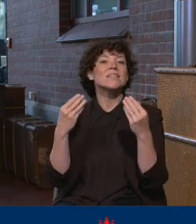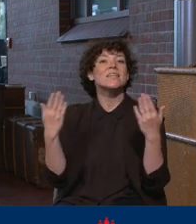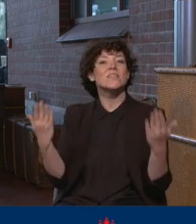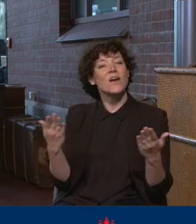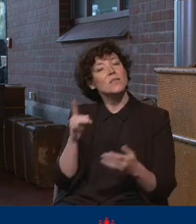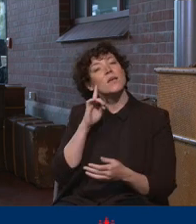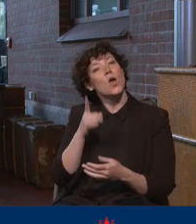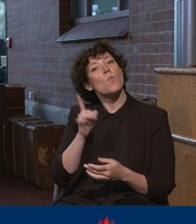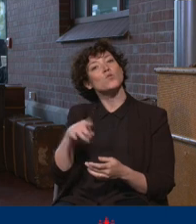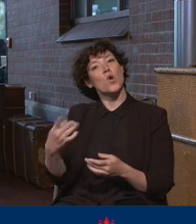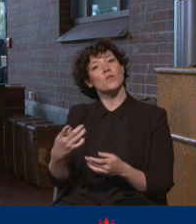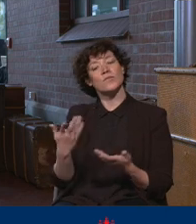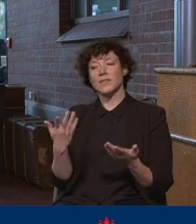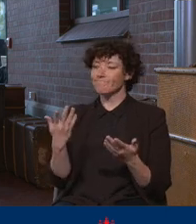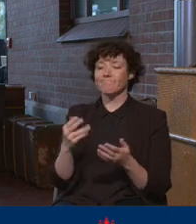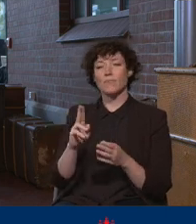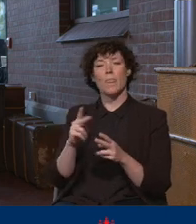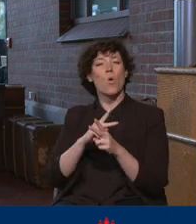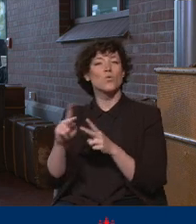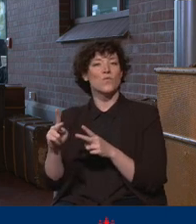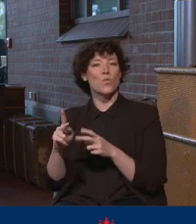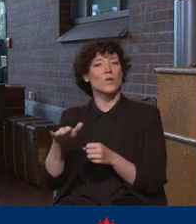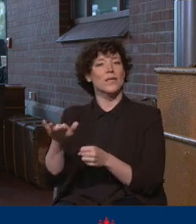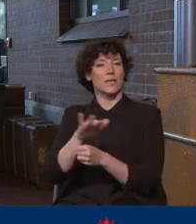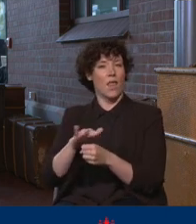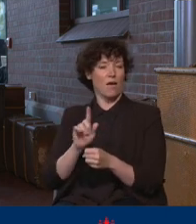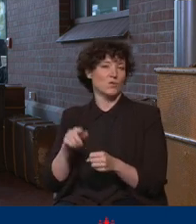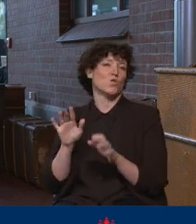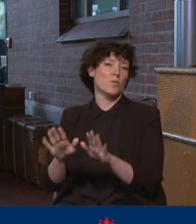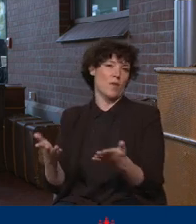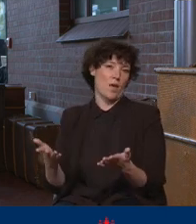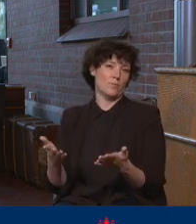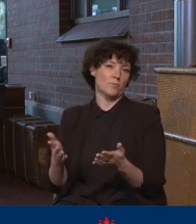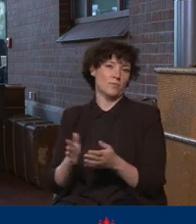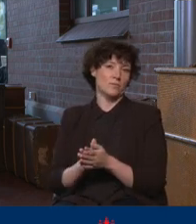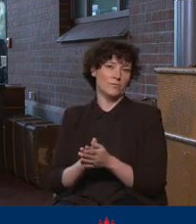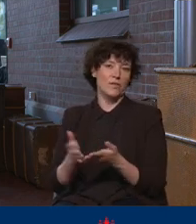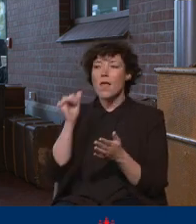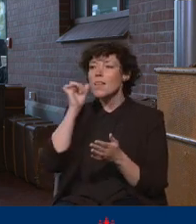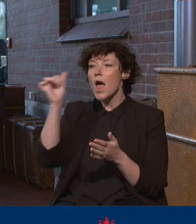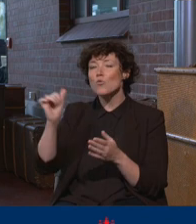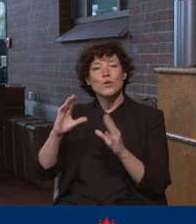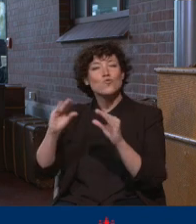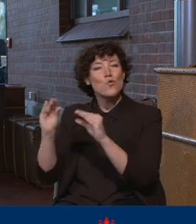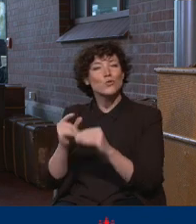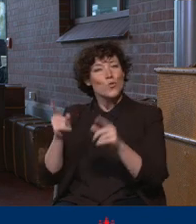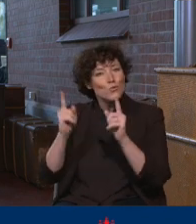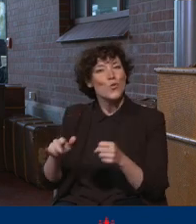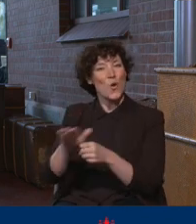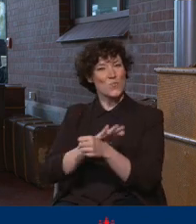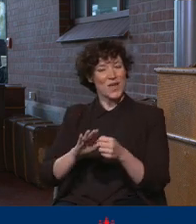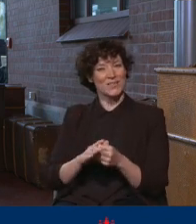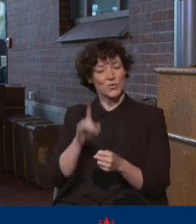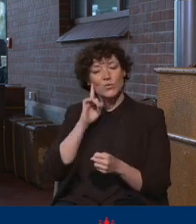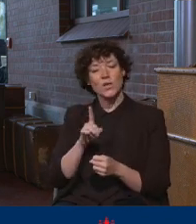auch bleiben sollen für laute nutzungen ja da platzt sein soll und das ist glaube ich wirklich die grundhaltung die uns